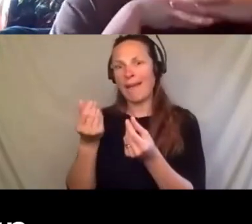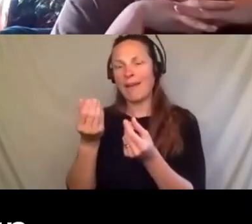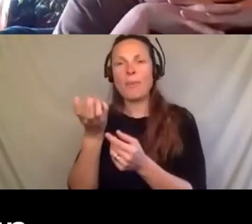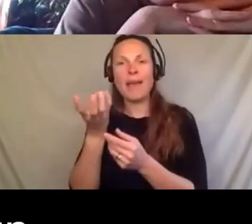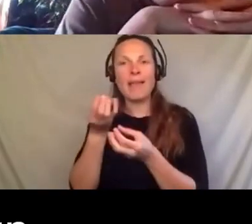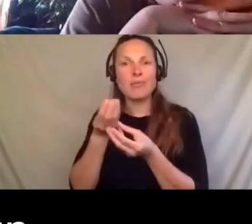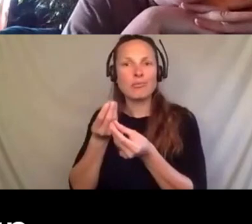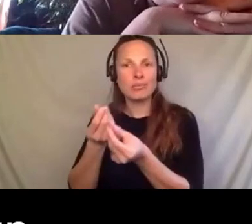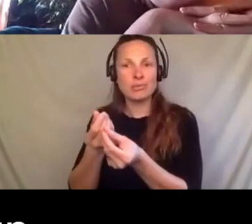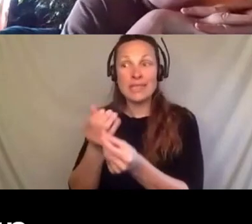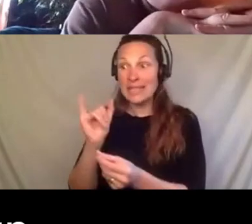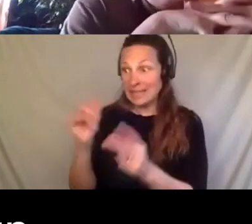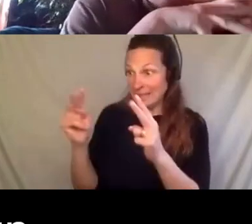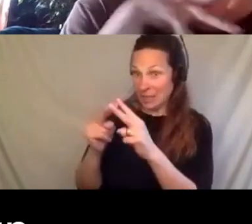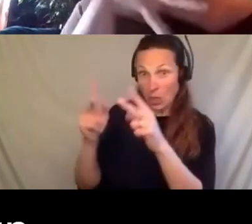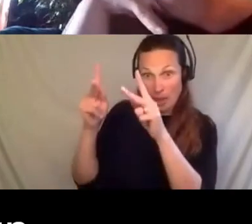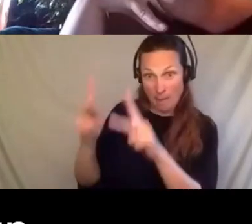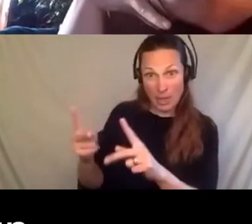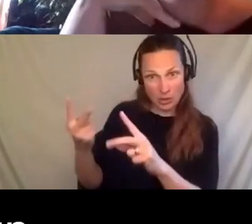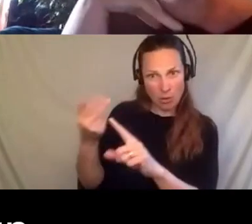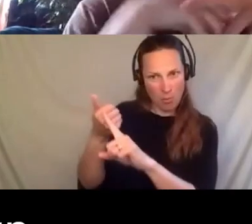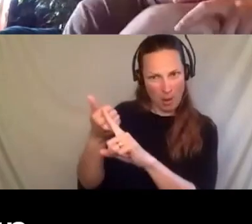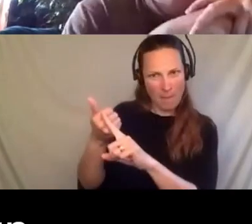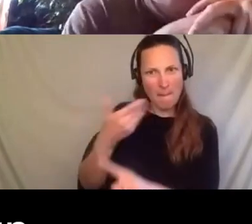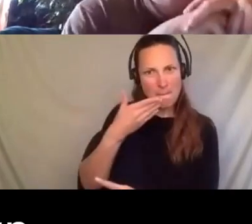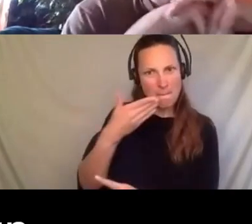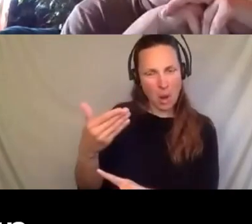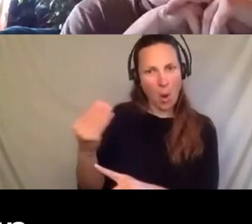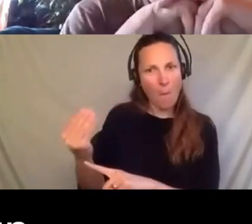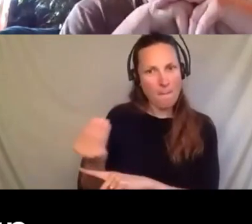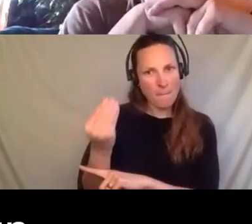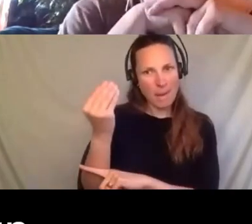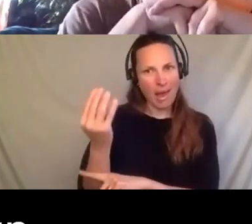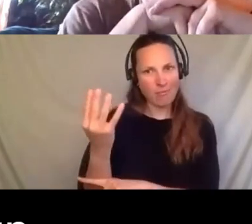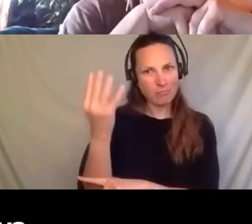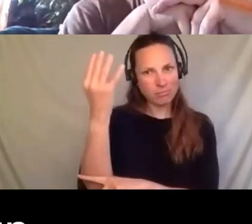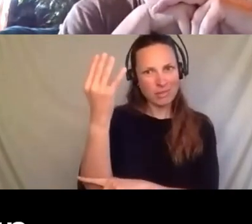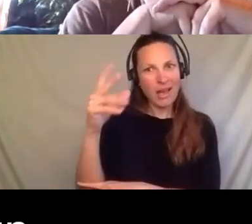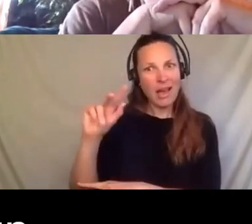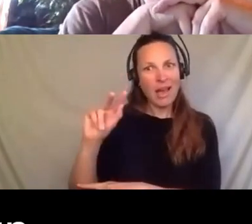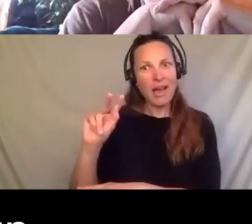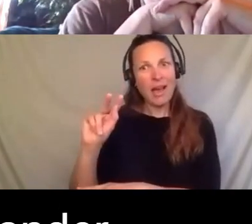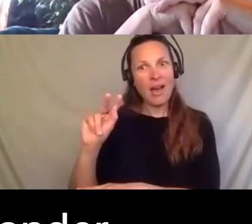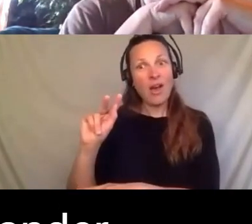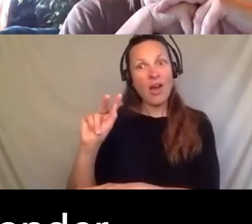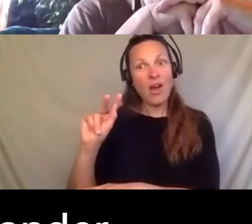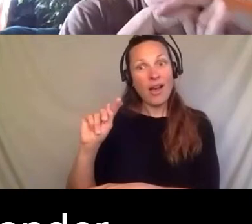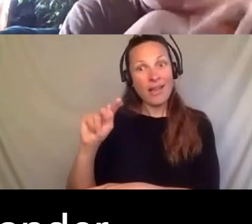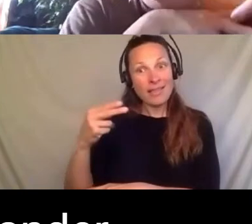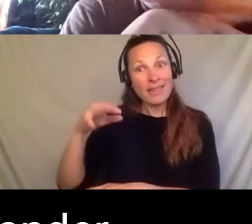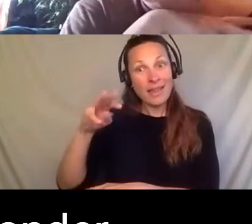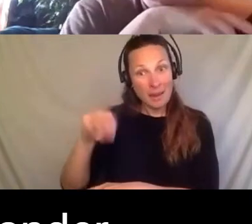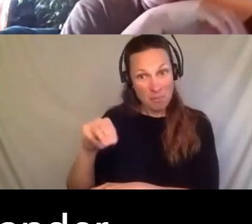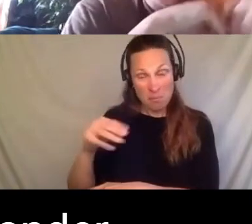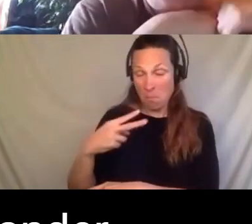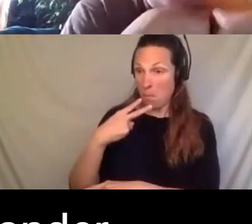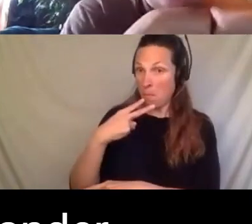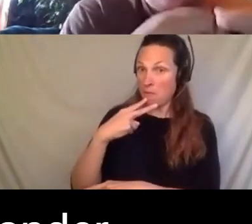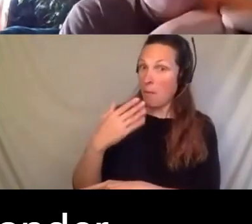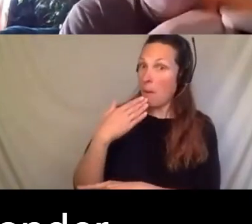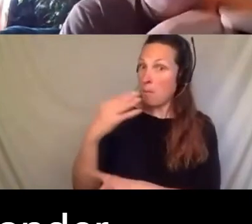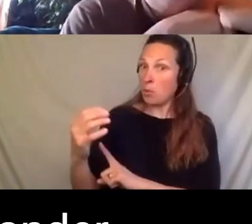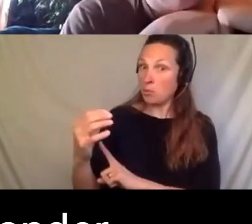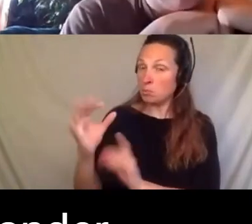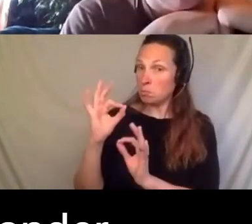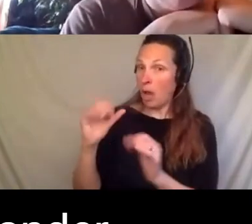connaissez quelqu'un qui a un bon gros thym chez lui, qui est en santé, pourquoi pas lui